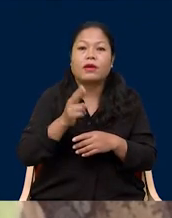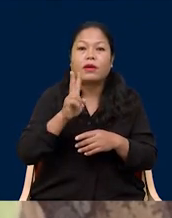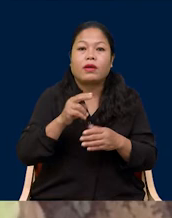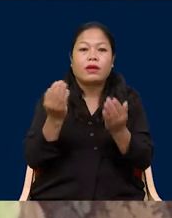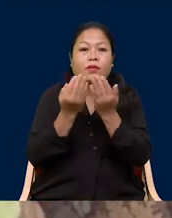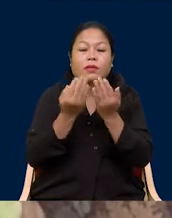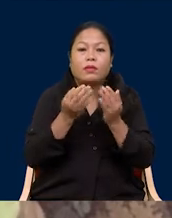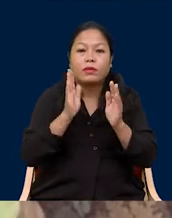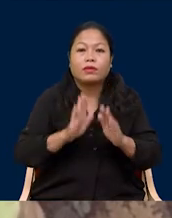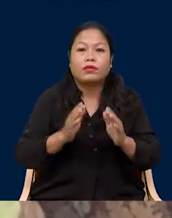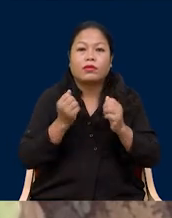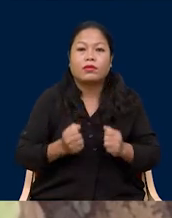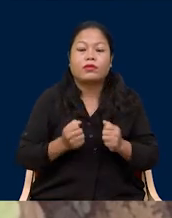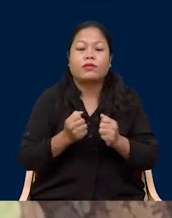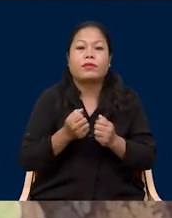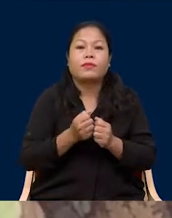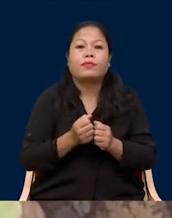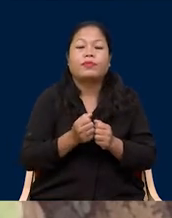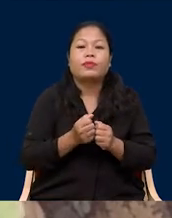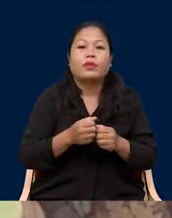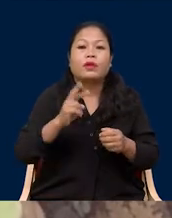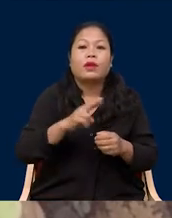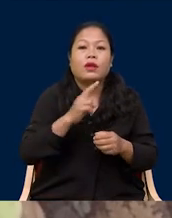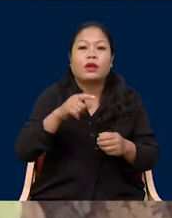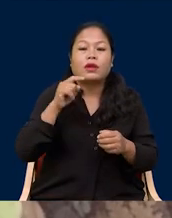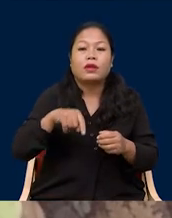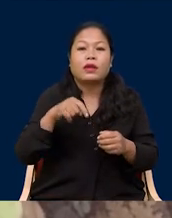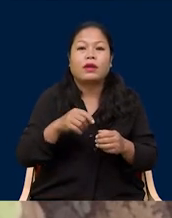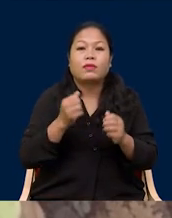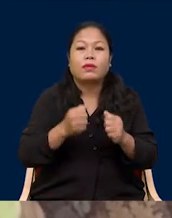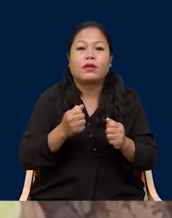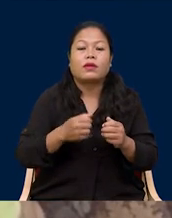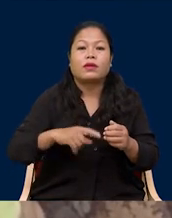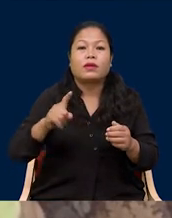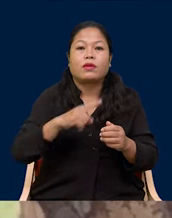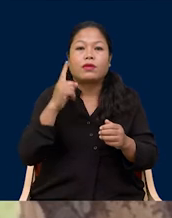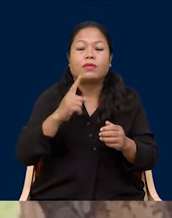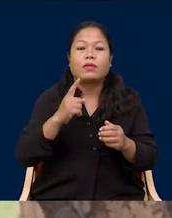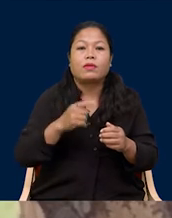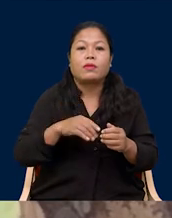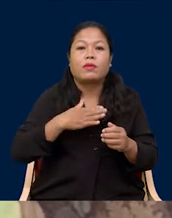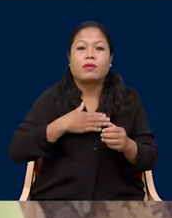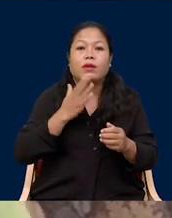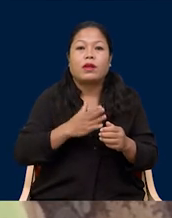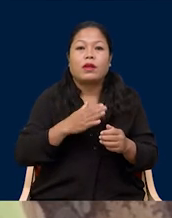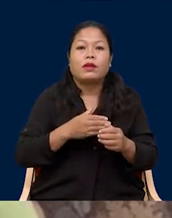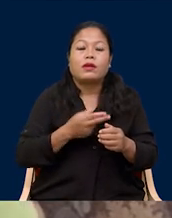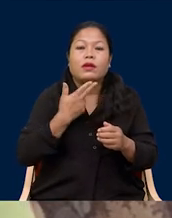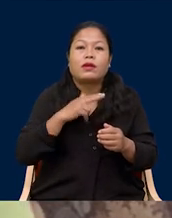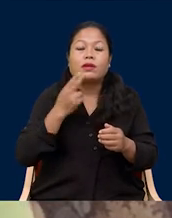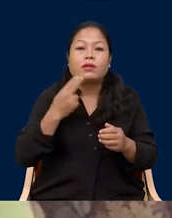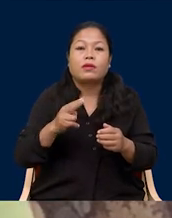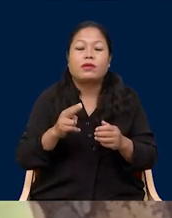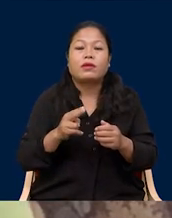अवस्थित छु, पढाइको सिलसिलामा यहाँ रहेको छु, लन्डनमा छु अहिले, र यहाँ बस्दाखेरि सबभन्दा मलाई मन परेको